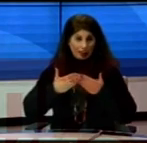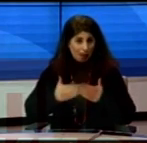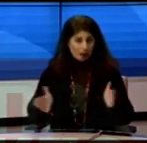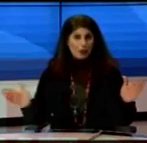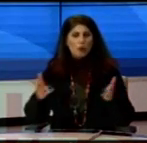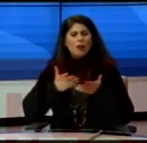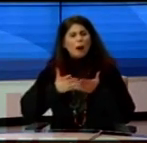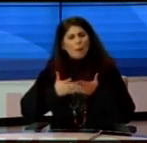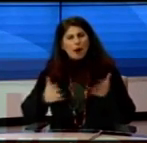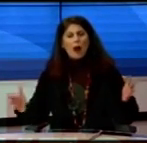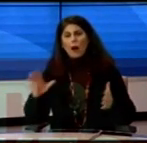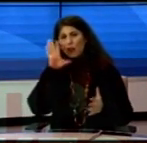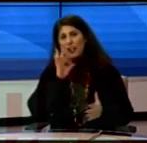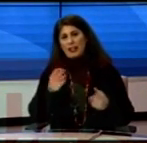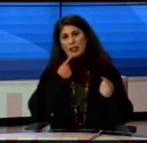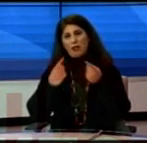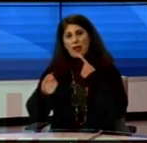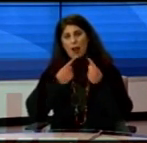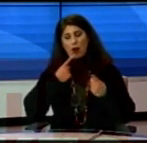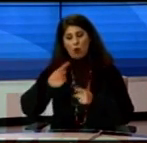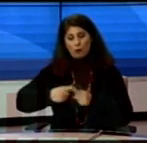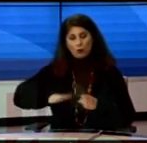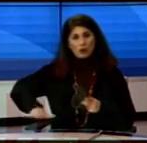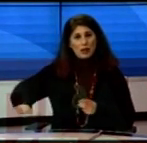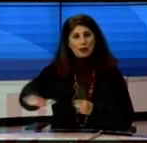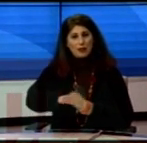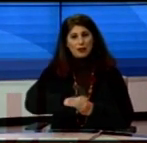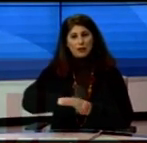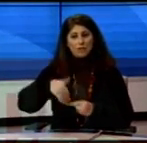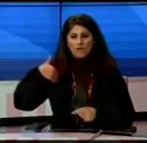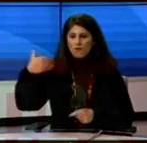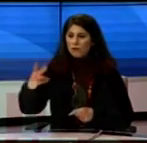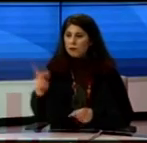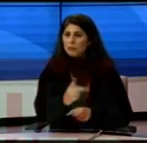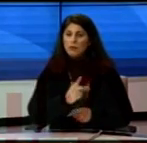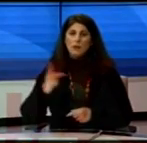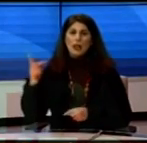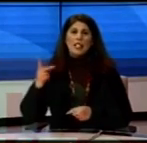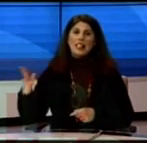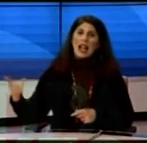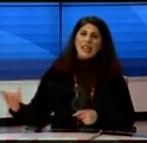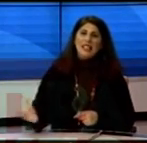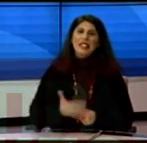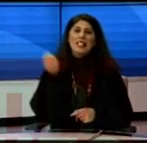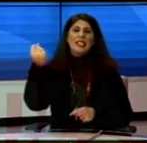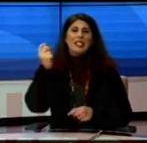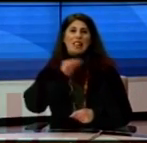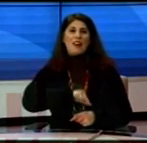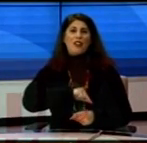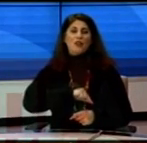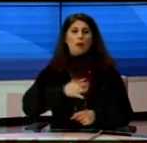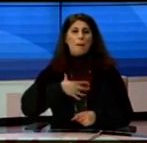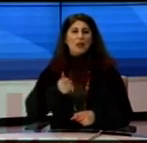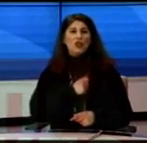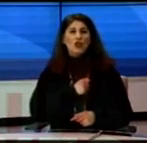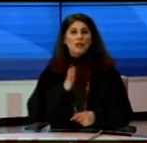έναν μεγάλο και ειλικρινή διάλογο με τον ελληνικό λαό. Κατεβαίνουμε στην κοινωνία για να κερδίσουμε την εμπιστοσύνη των πολιτών.